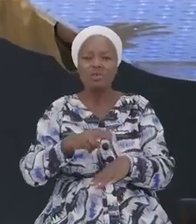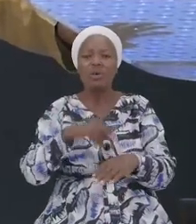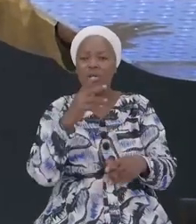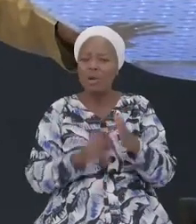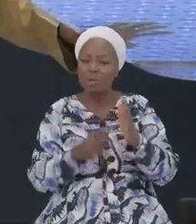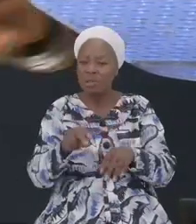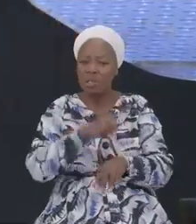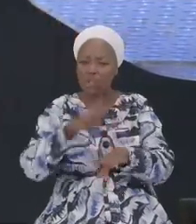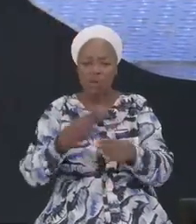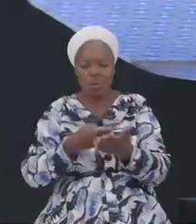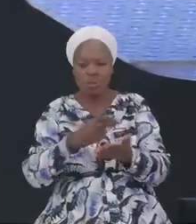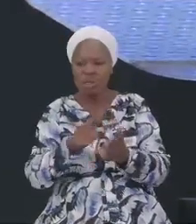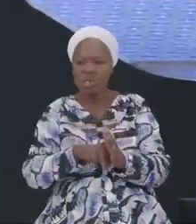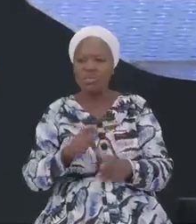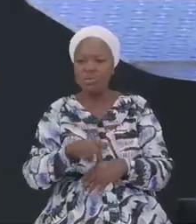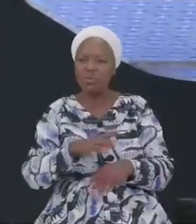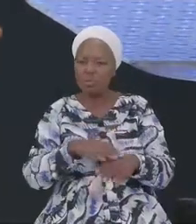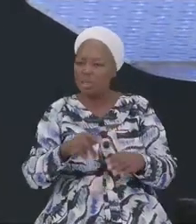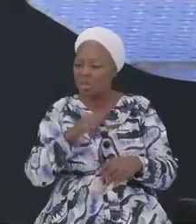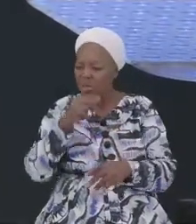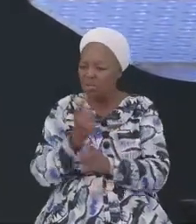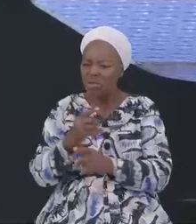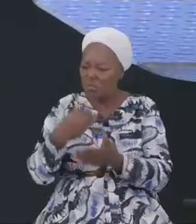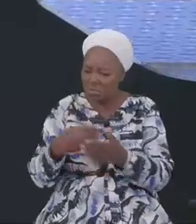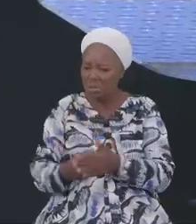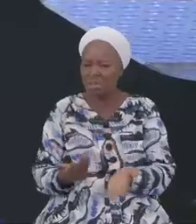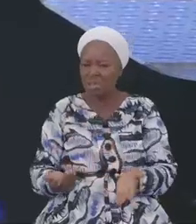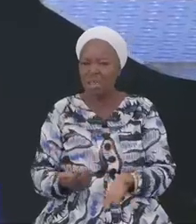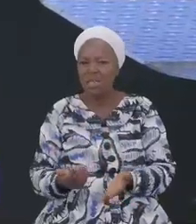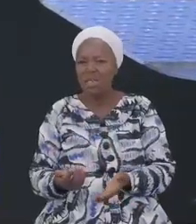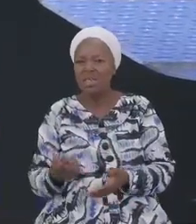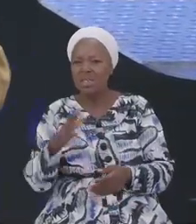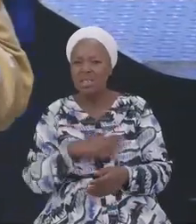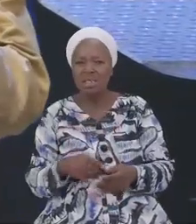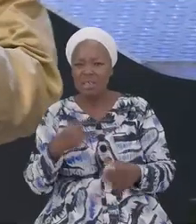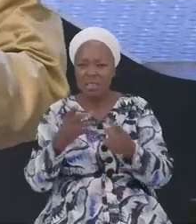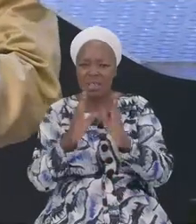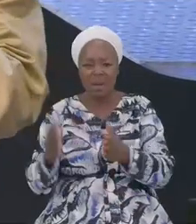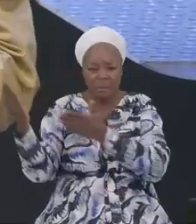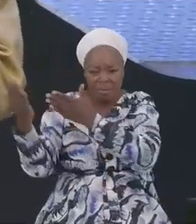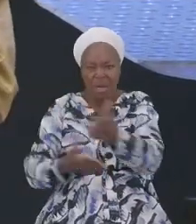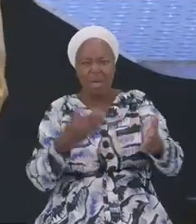la nature de sainteté de Dieu. Ce n'est pas amener l'argent, qu'est-ce que l'argent verra, si le péché apporte l'argent,